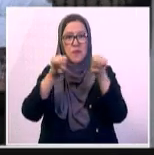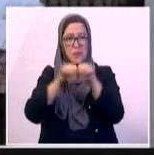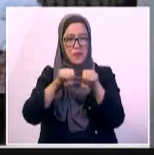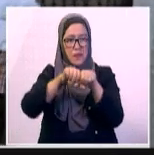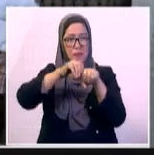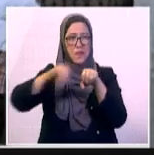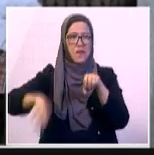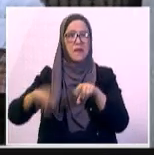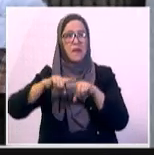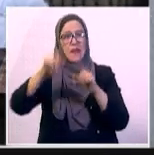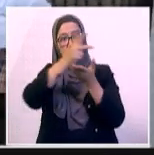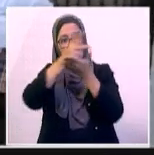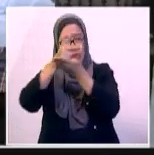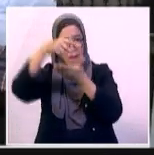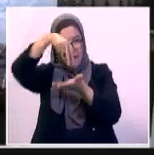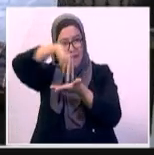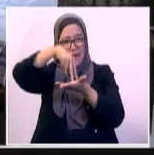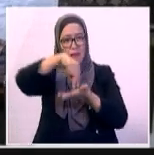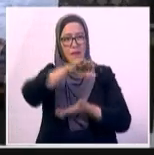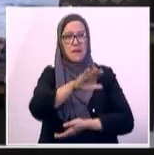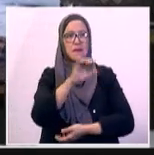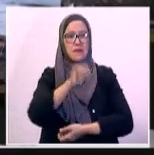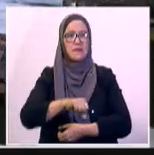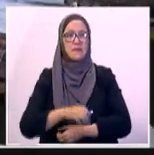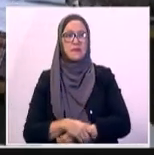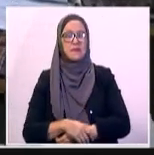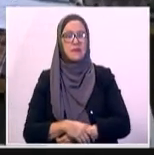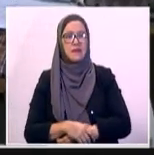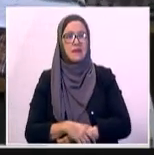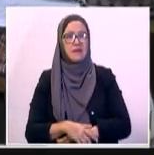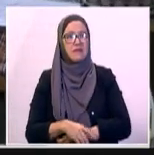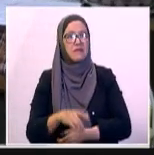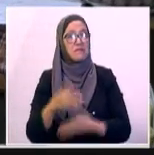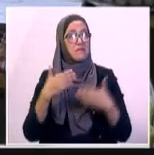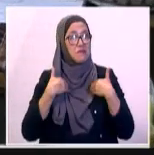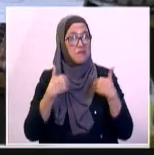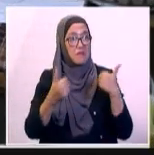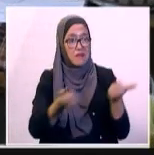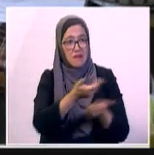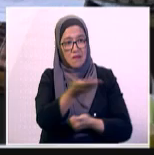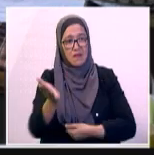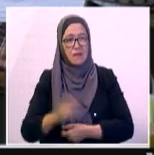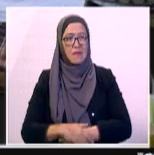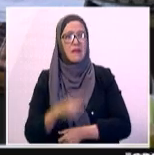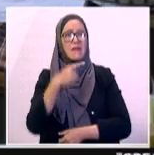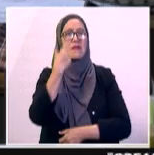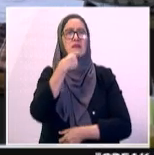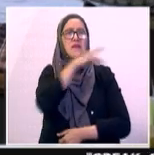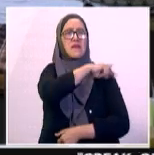sini boleh kok. Okey. Apa khabar semua? Allahuakbar. Siapa ketua bilik?